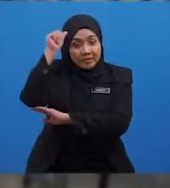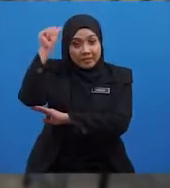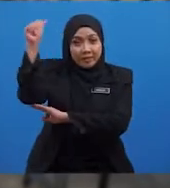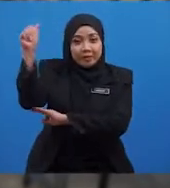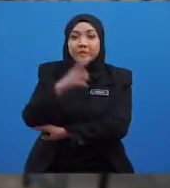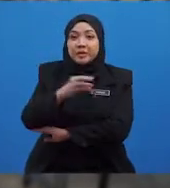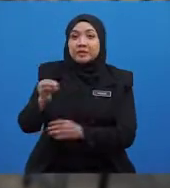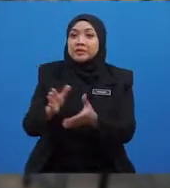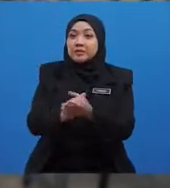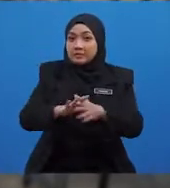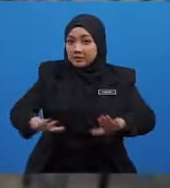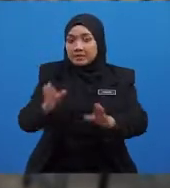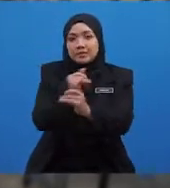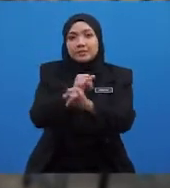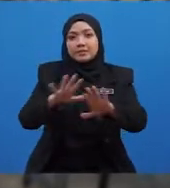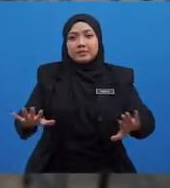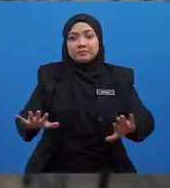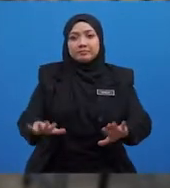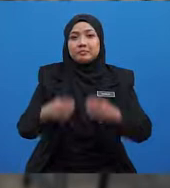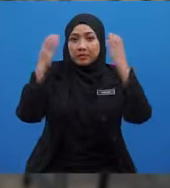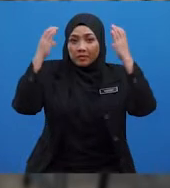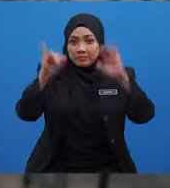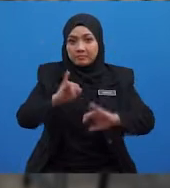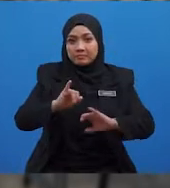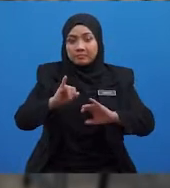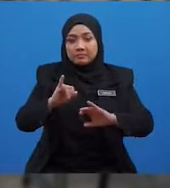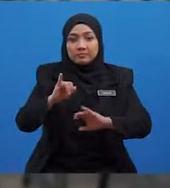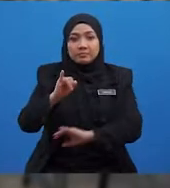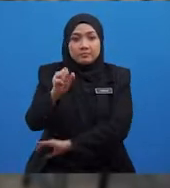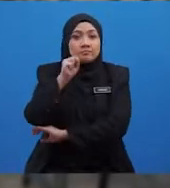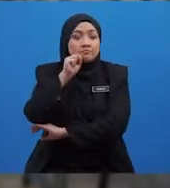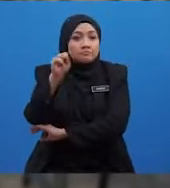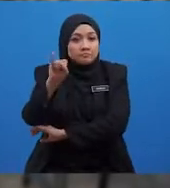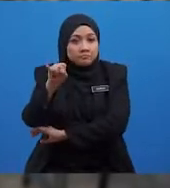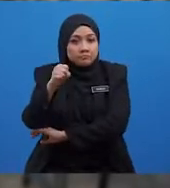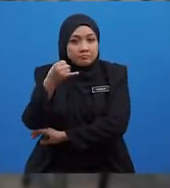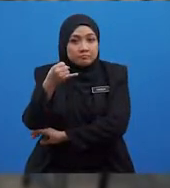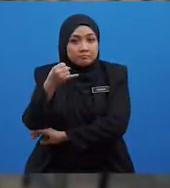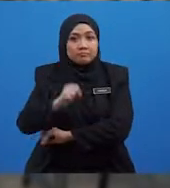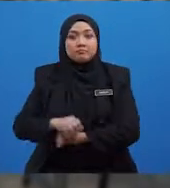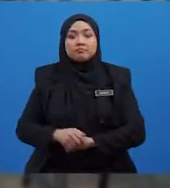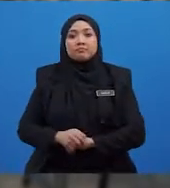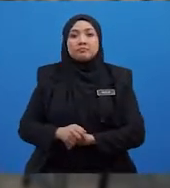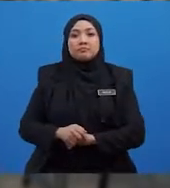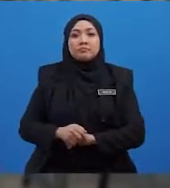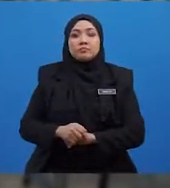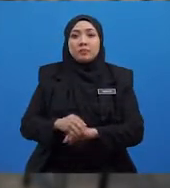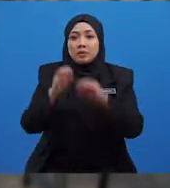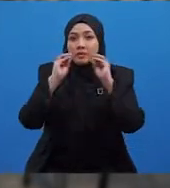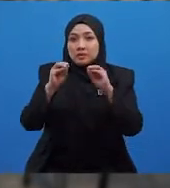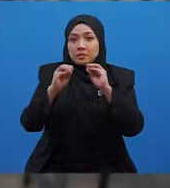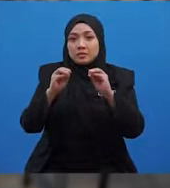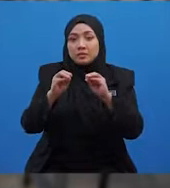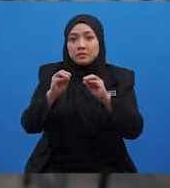Assalamualaikum dan selamat sejahtera. Saya, Cikgu Syazra binti Samsudin, cikgu mengajar mata pelajaran Sains Komputer di